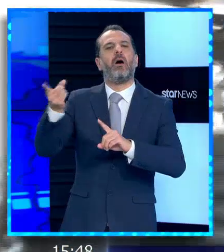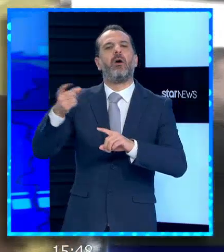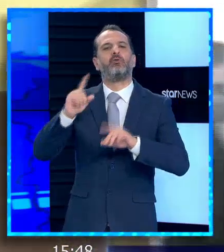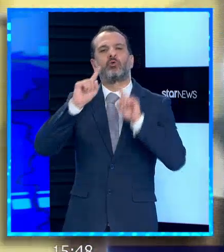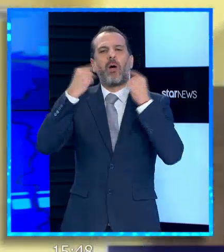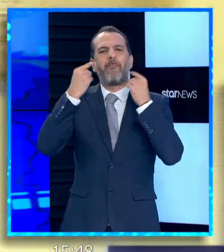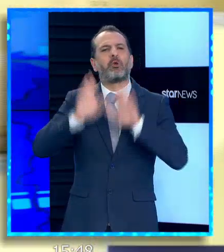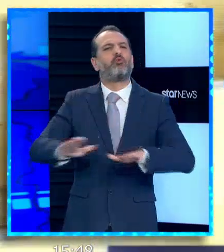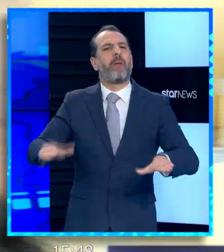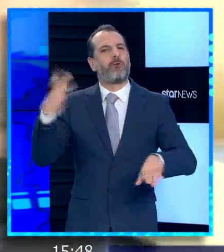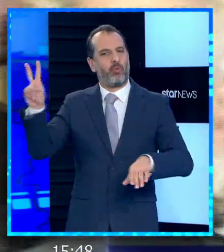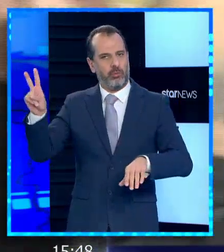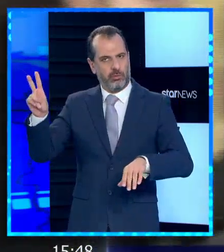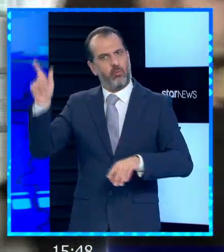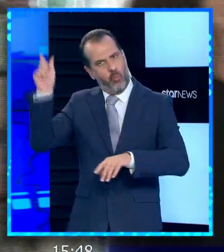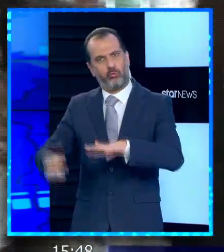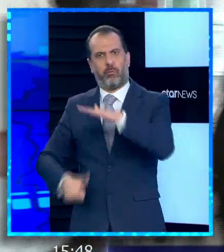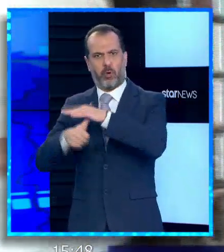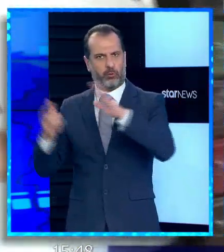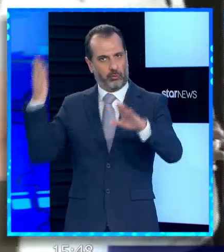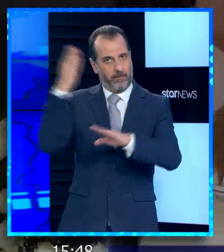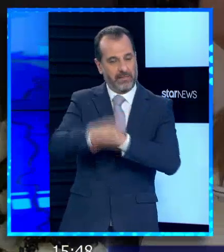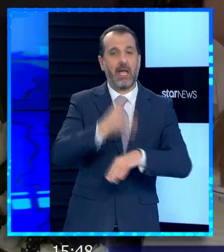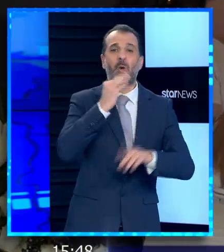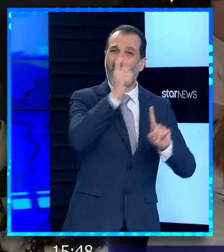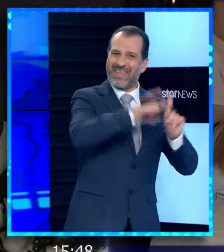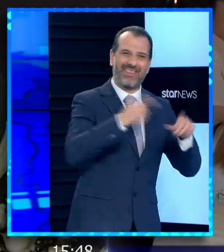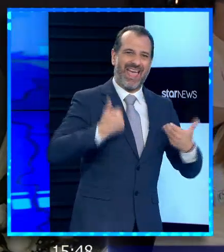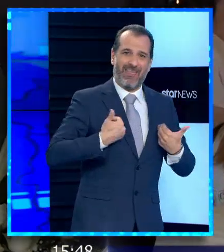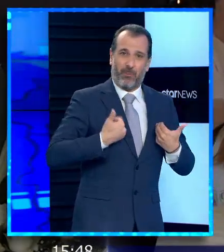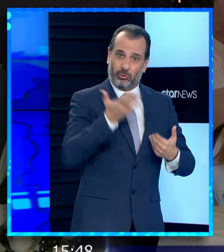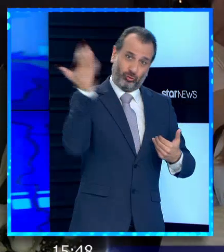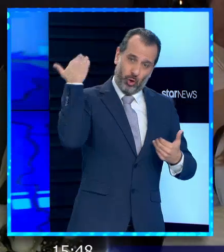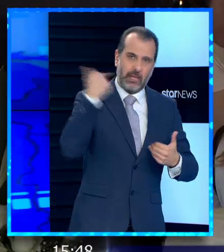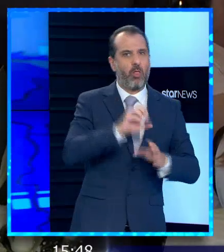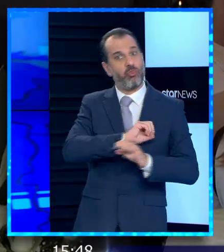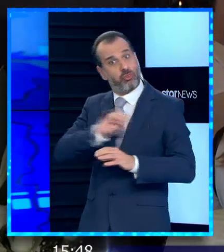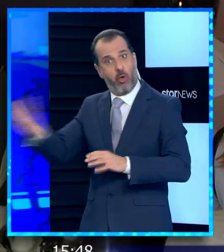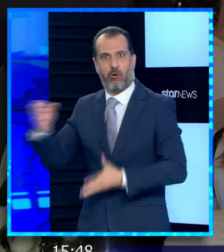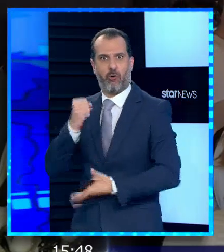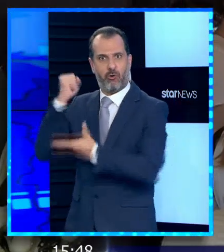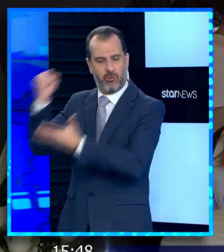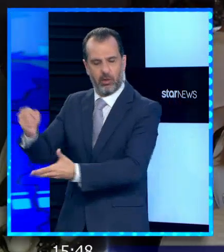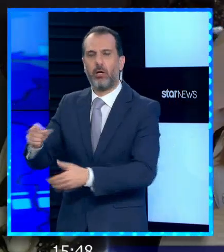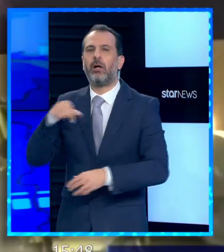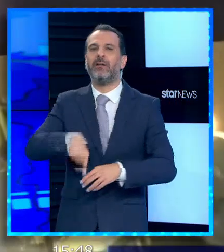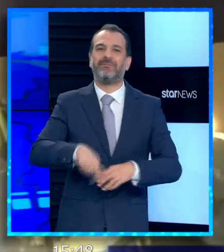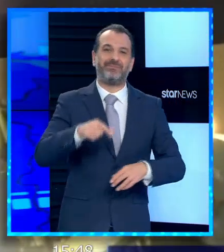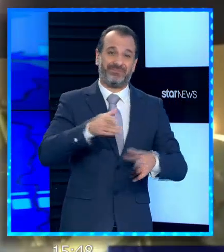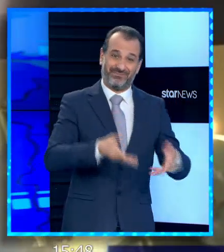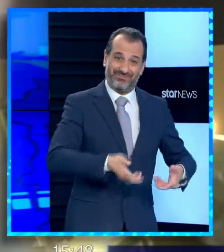του Παιδιού, καθότι η γνωστή ηθοποιός είχε κάνει μια μεγάλη δωρεά στον οργανισμό. Η σωρός της αγαπημένης ηθοποιού